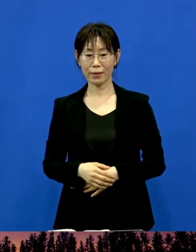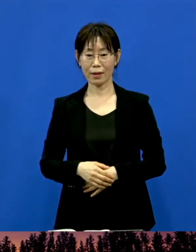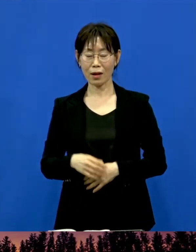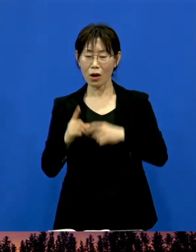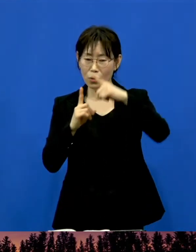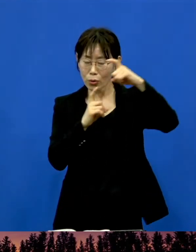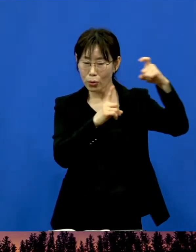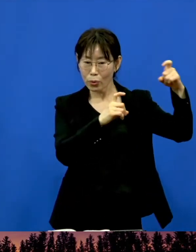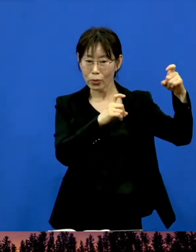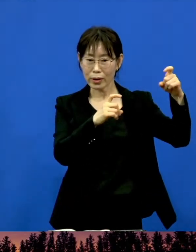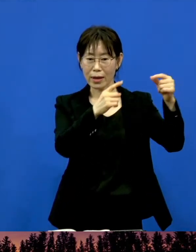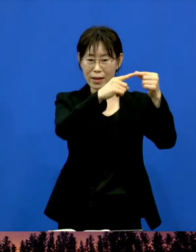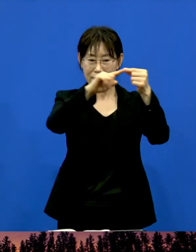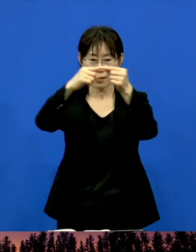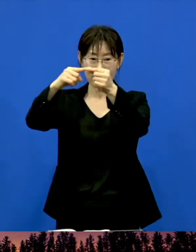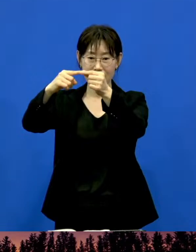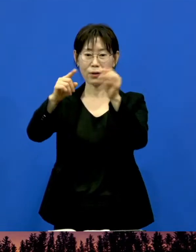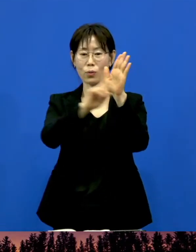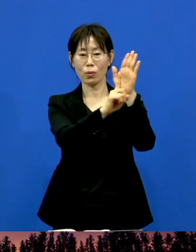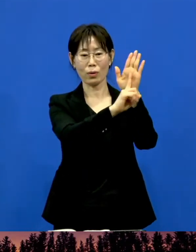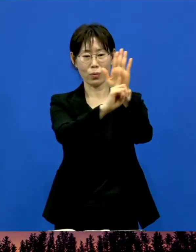무서워요.